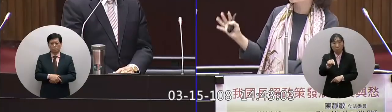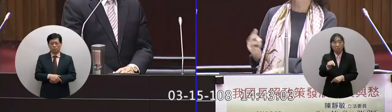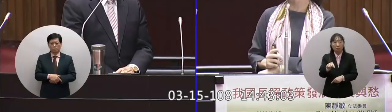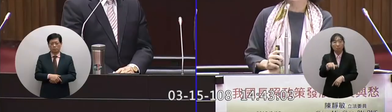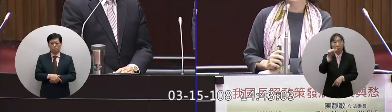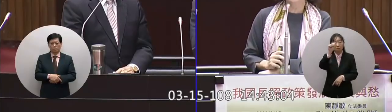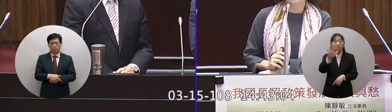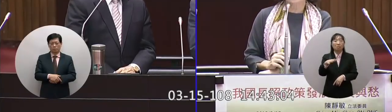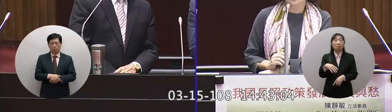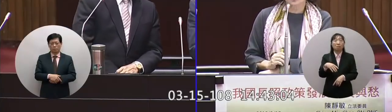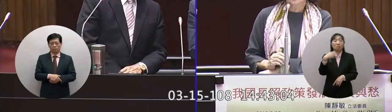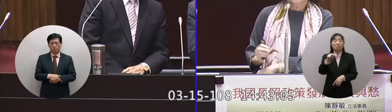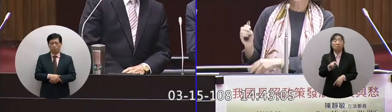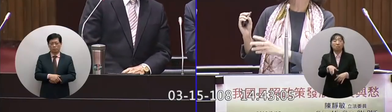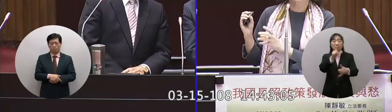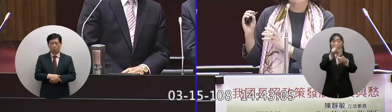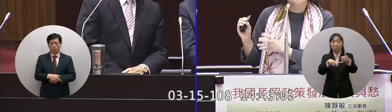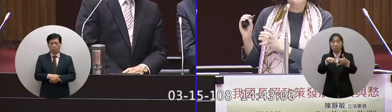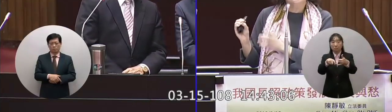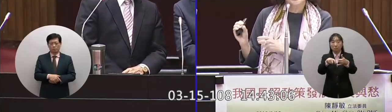配有他的各管员、